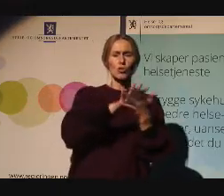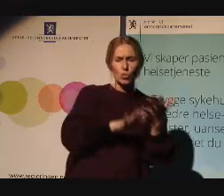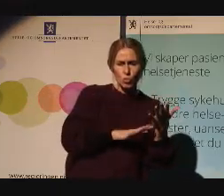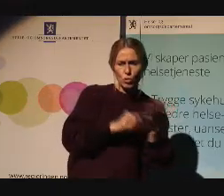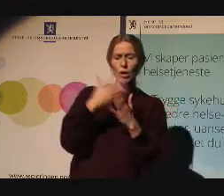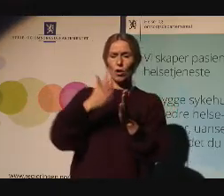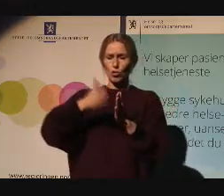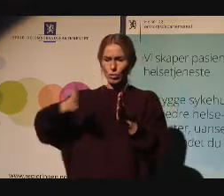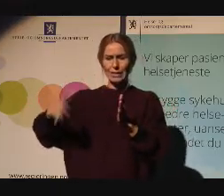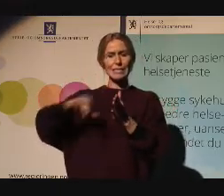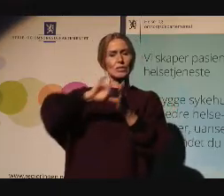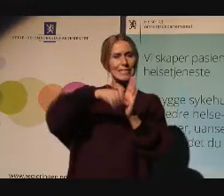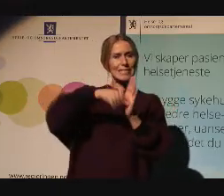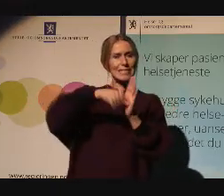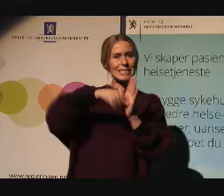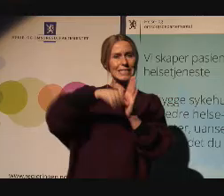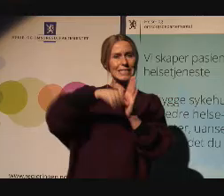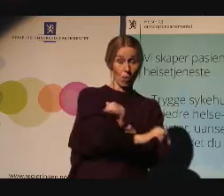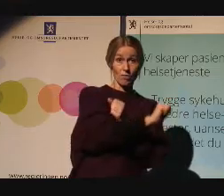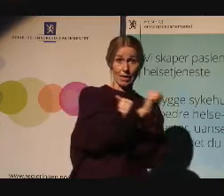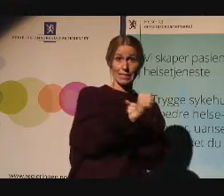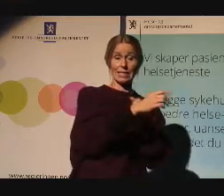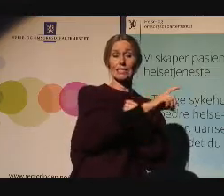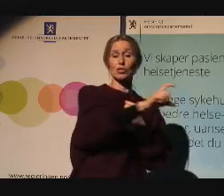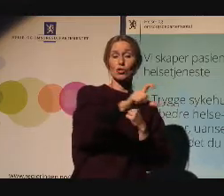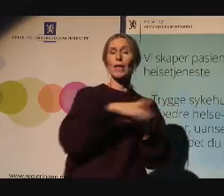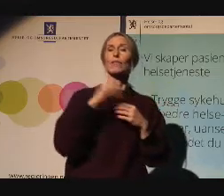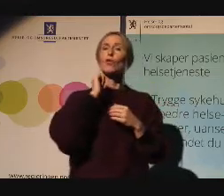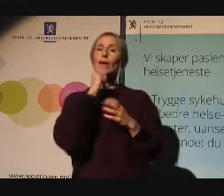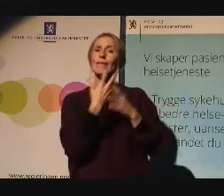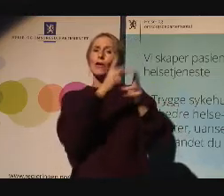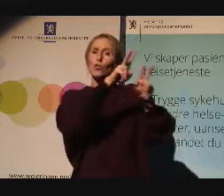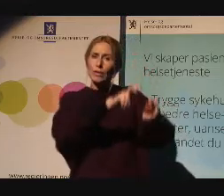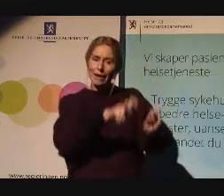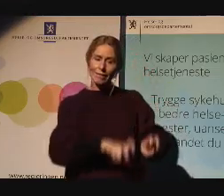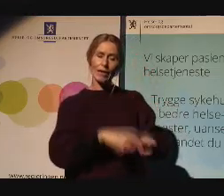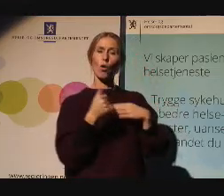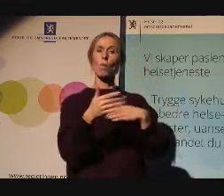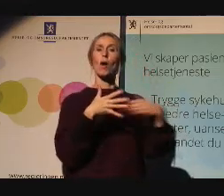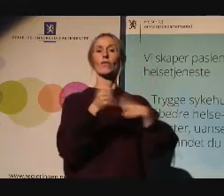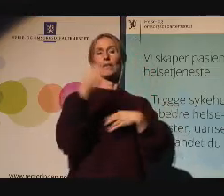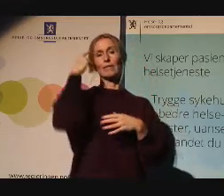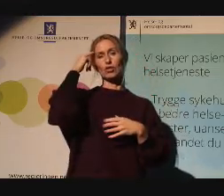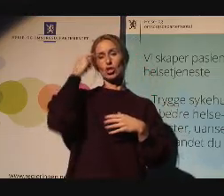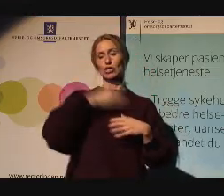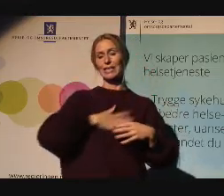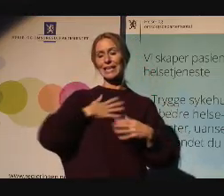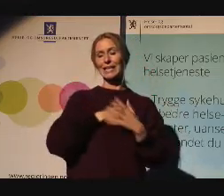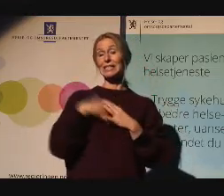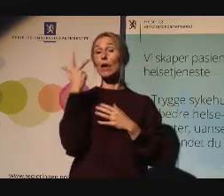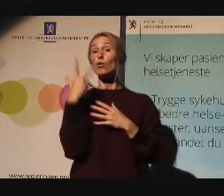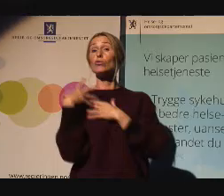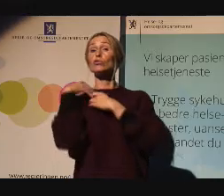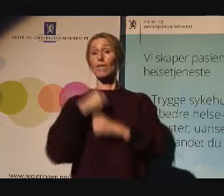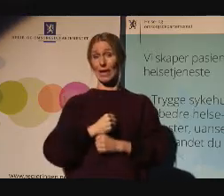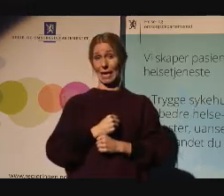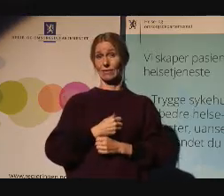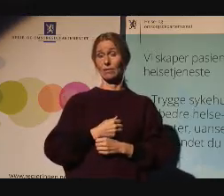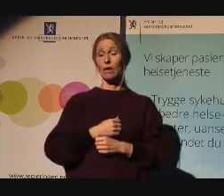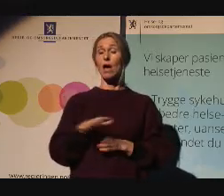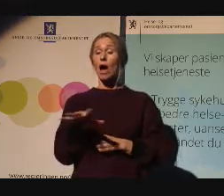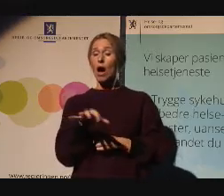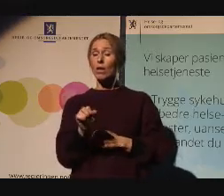som sikrer barn i barnevernsinstitusjoner nødvendig utredning og behandling for psykisk lidelse og rusavhengighet. Alle